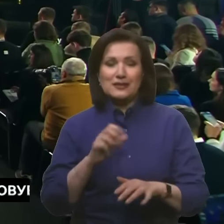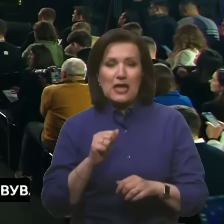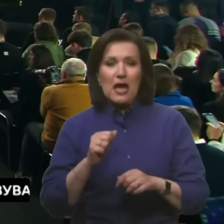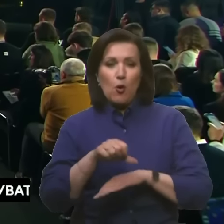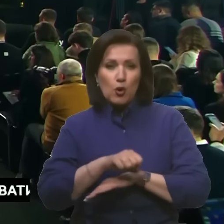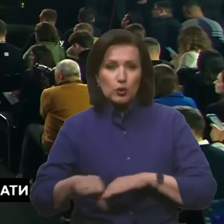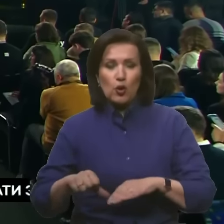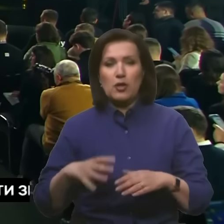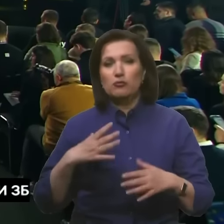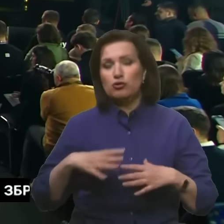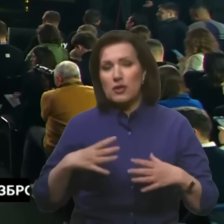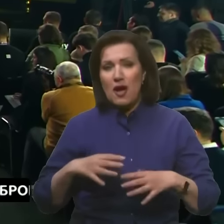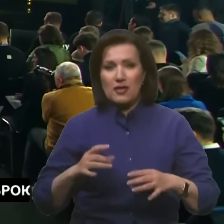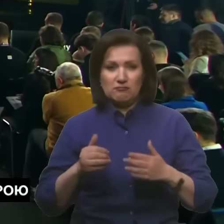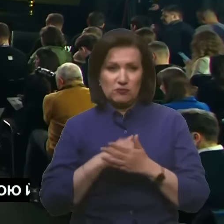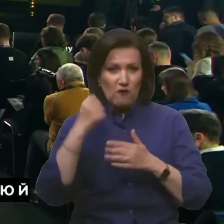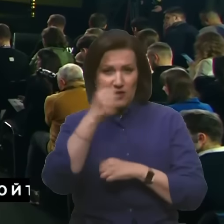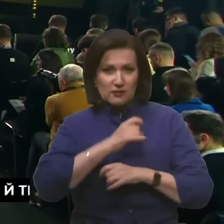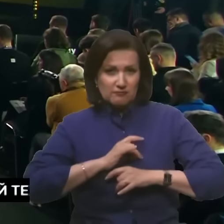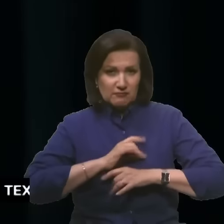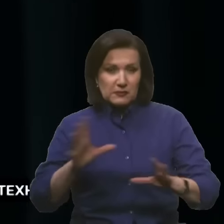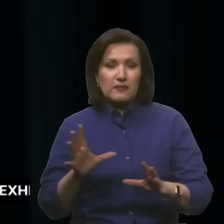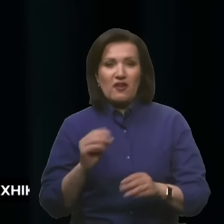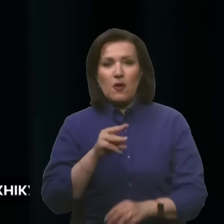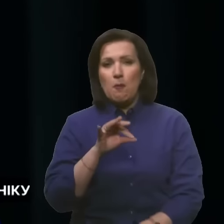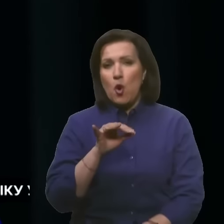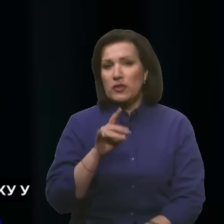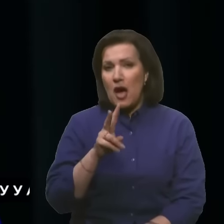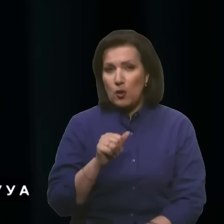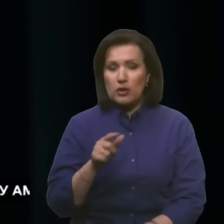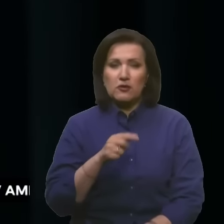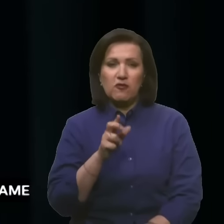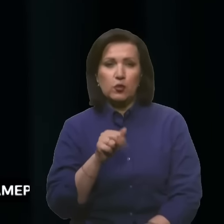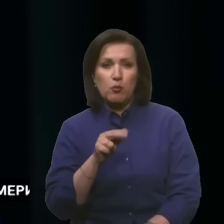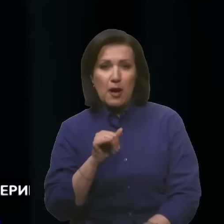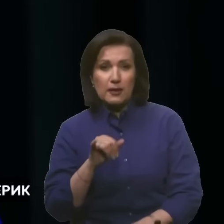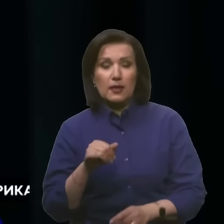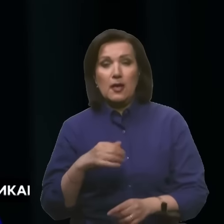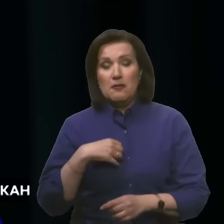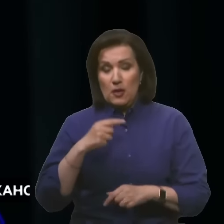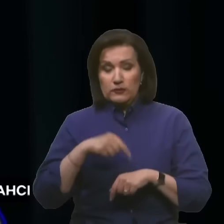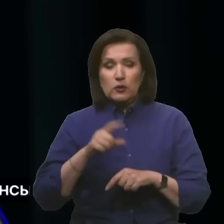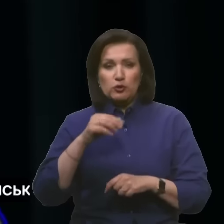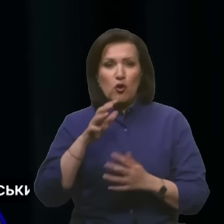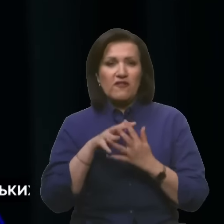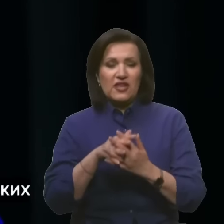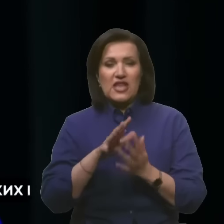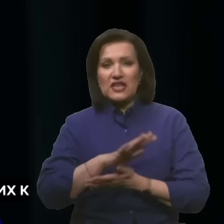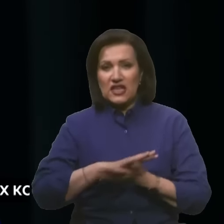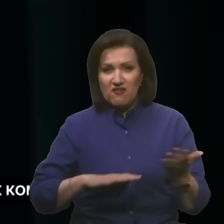Монако або в Дубаї. Ми усвідомлюємо, що війна триває, і усвідомлюємо, що, на жаль, ми